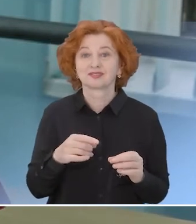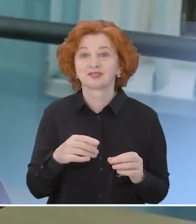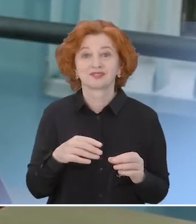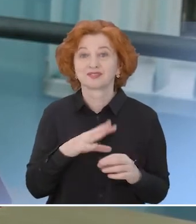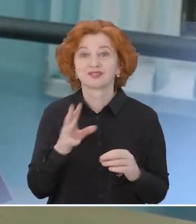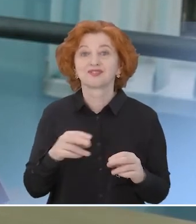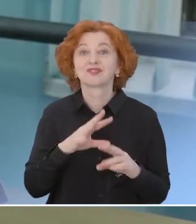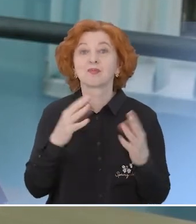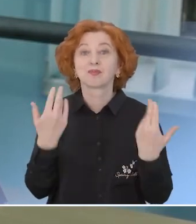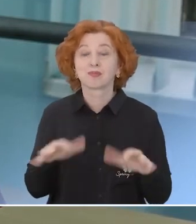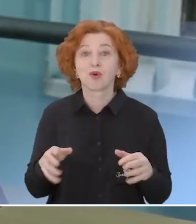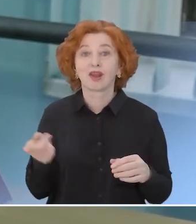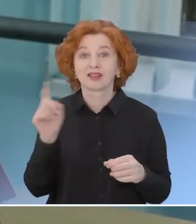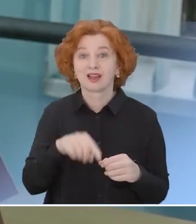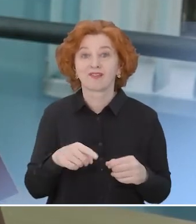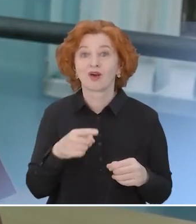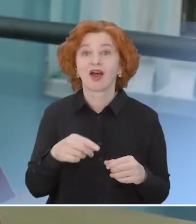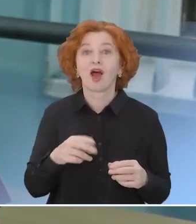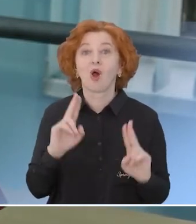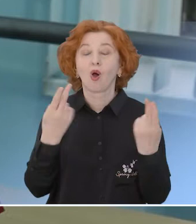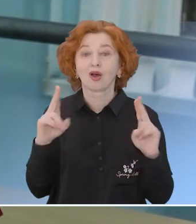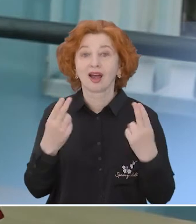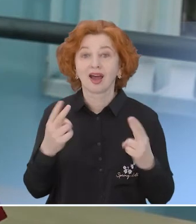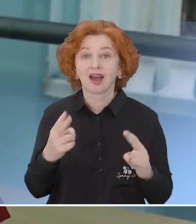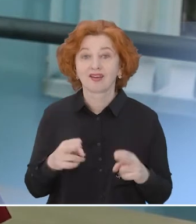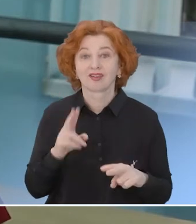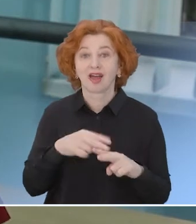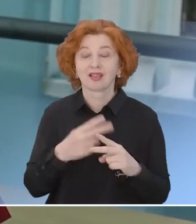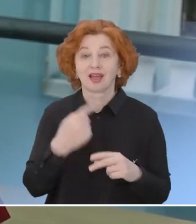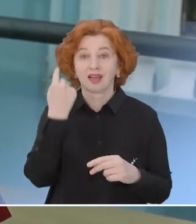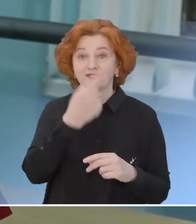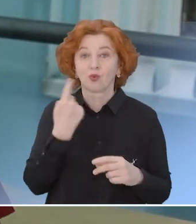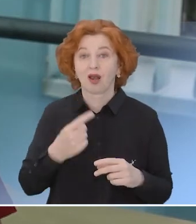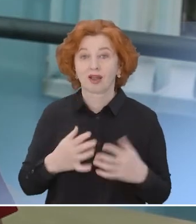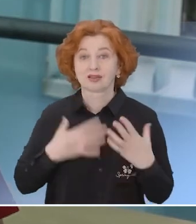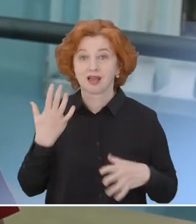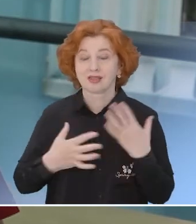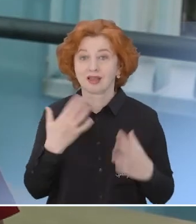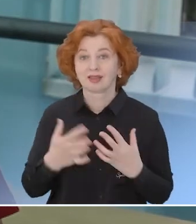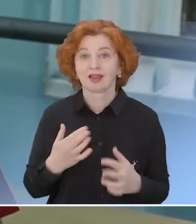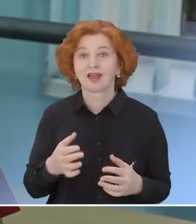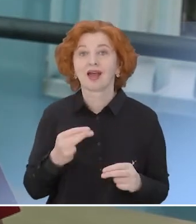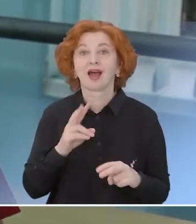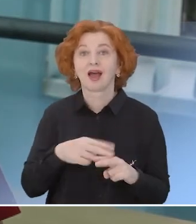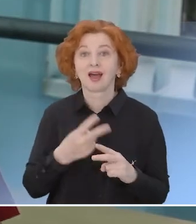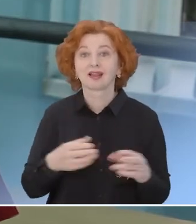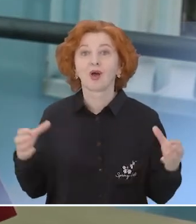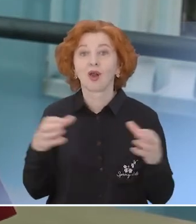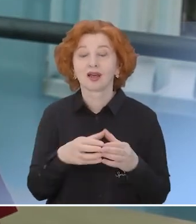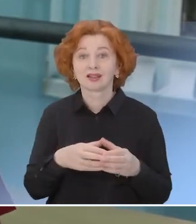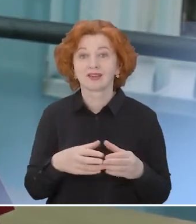без толку. Более того, хореография – это не индивидуальное занятие,